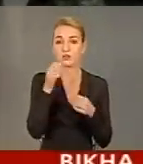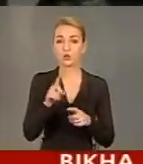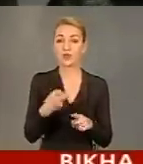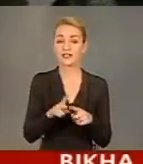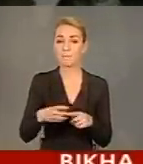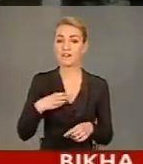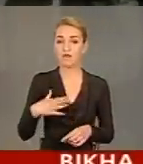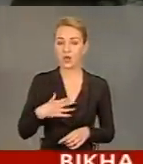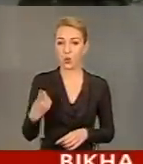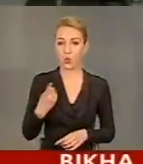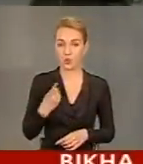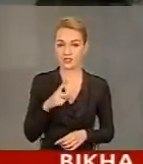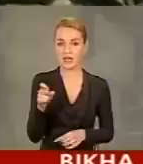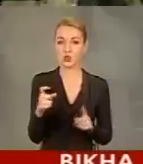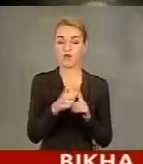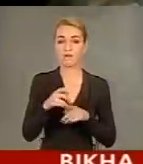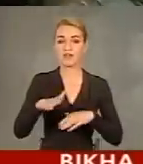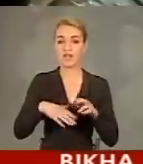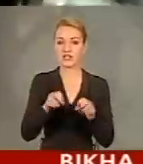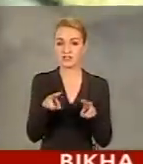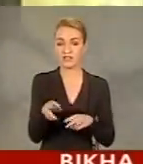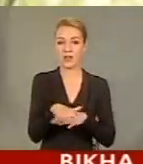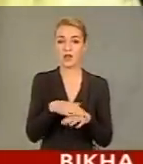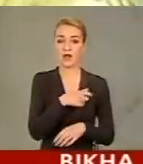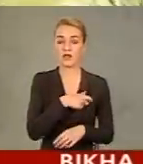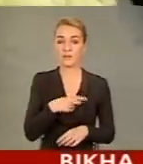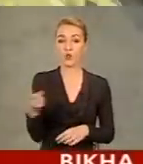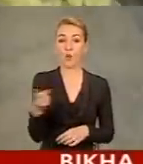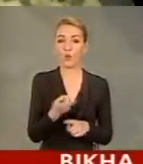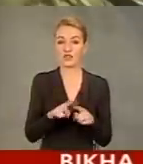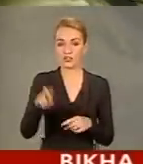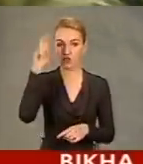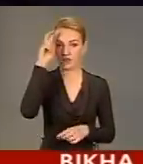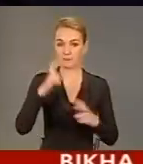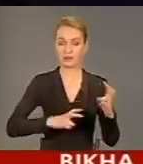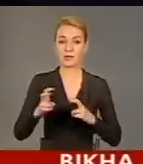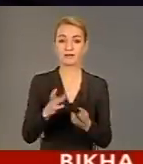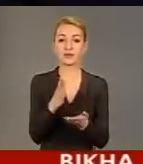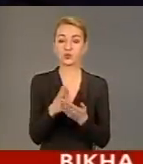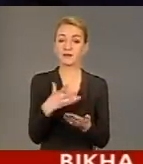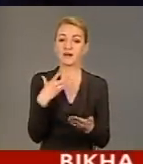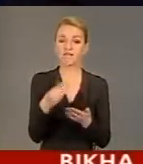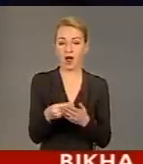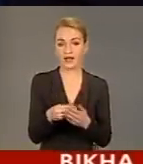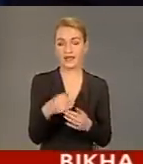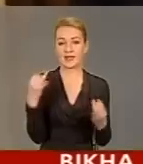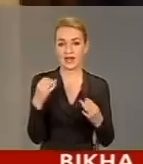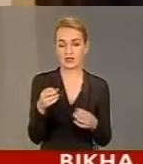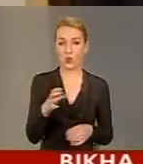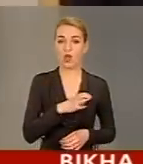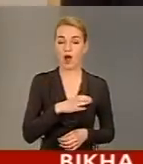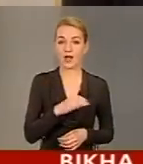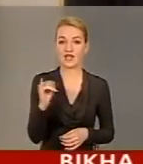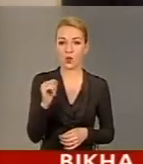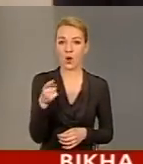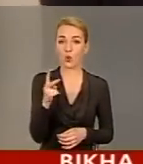приватні охоронці. За словами фахівців і нардепів, в обох цих державних підприємствах присутні приватні інтереси олігарха Ігоря Коломойська,